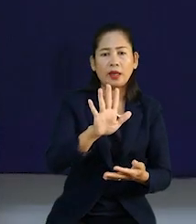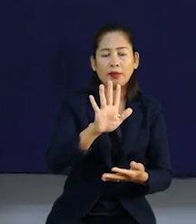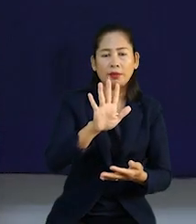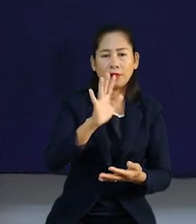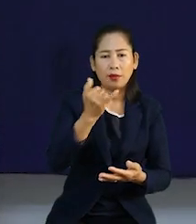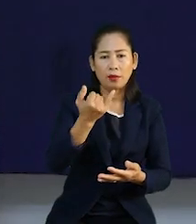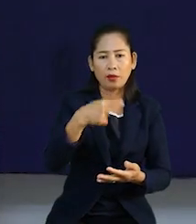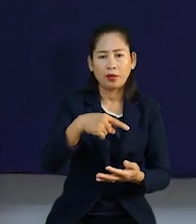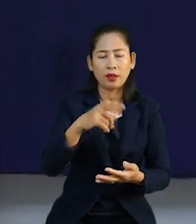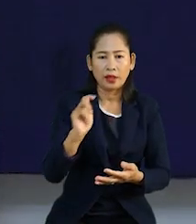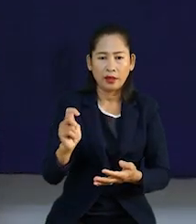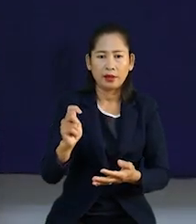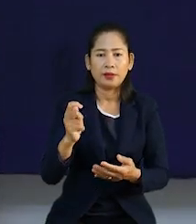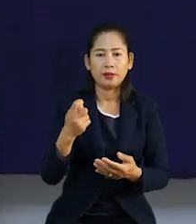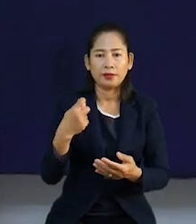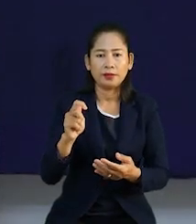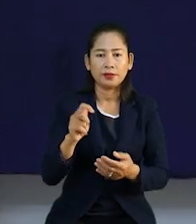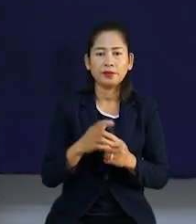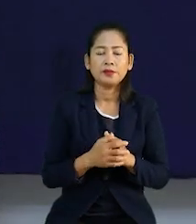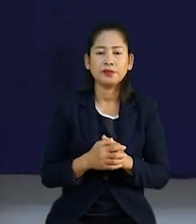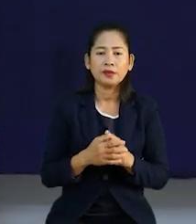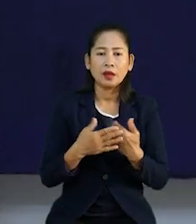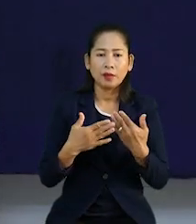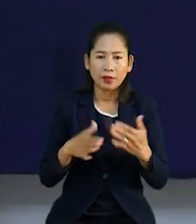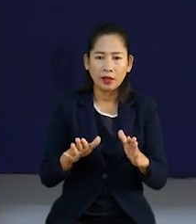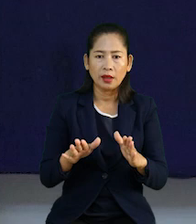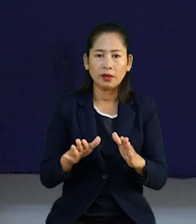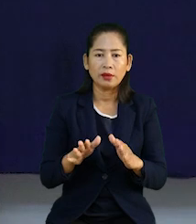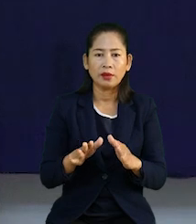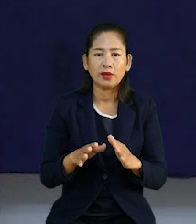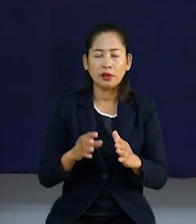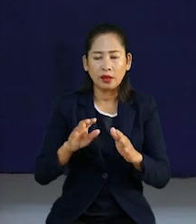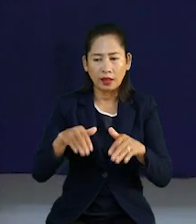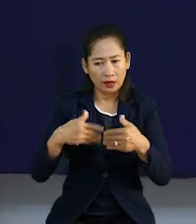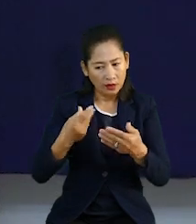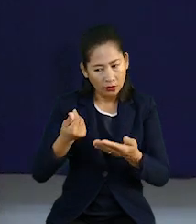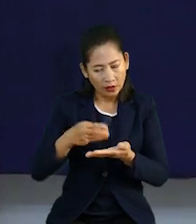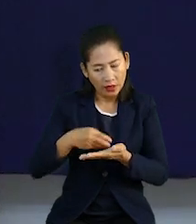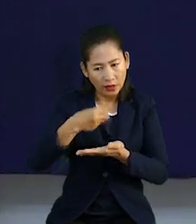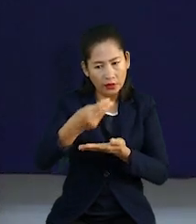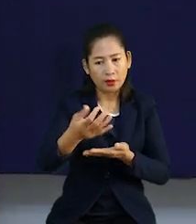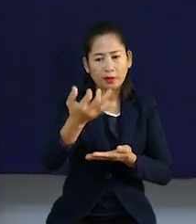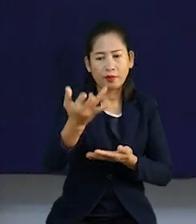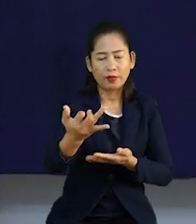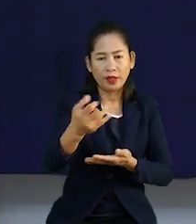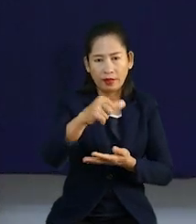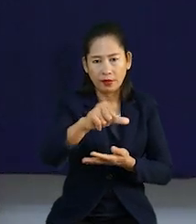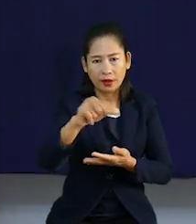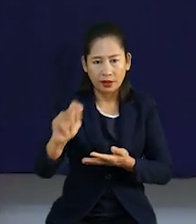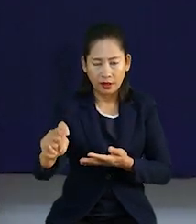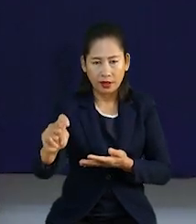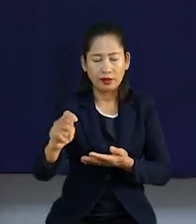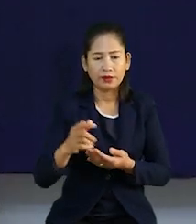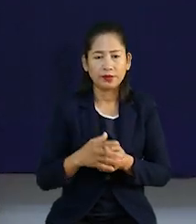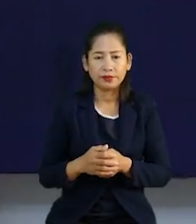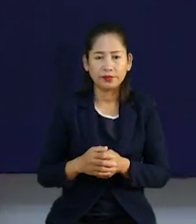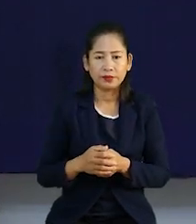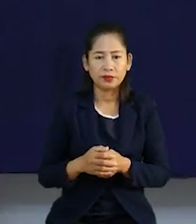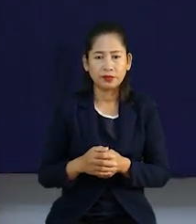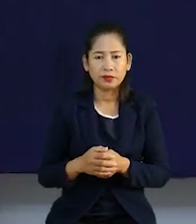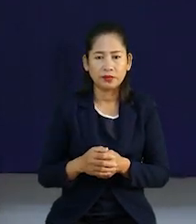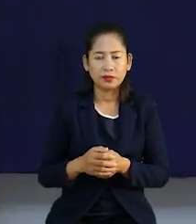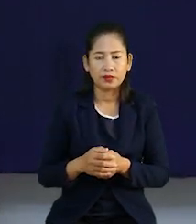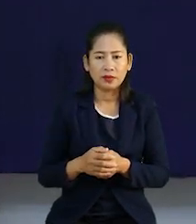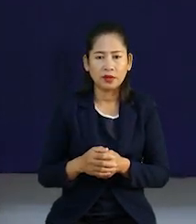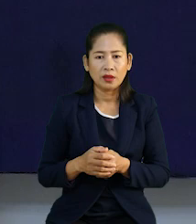mớn pram mối quan tiền hai dân hỏi lôi ai tờ nẹ lụa chùm nuốn pram pi mớn riêng